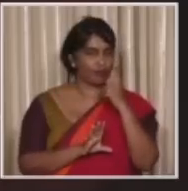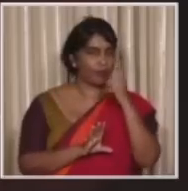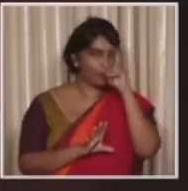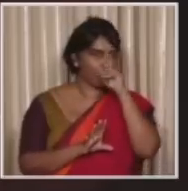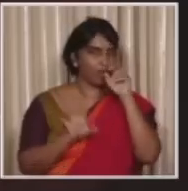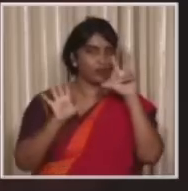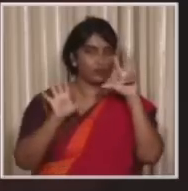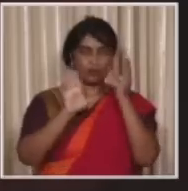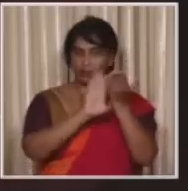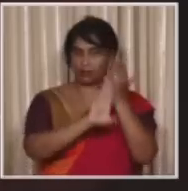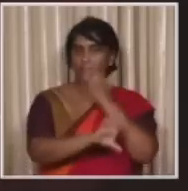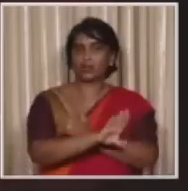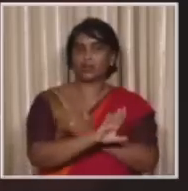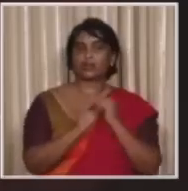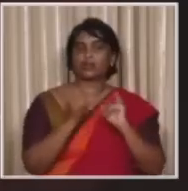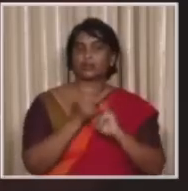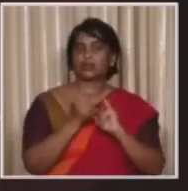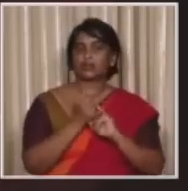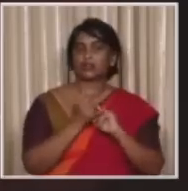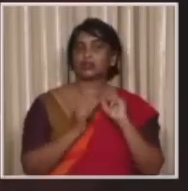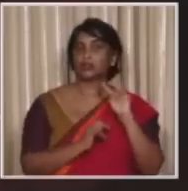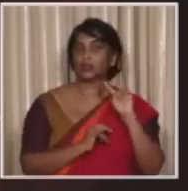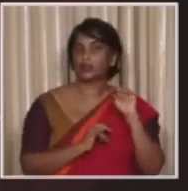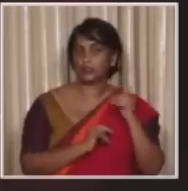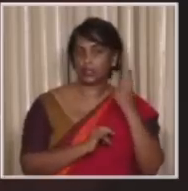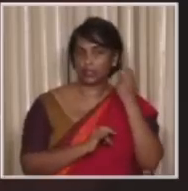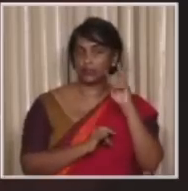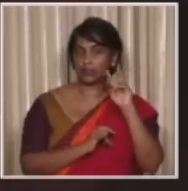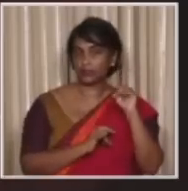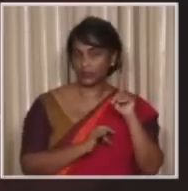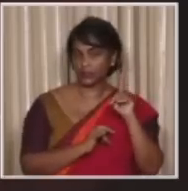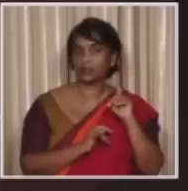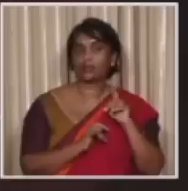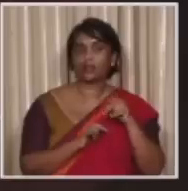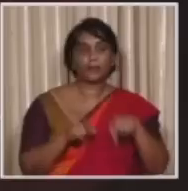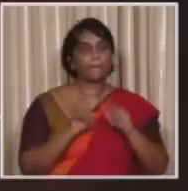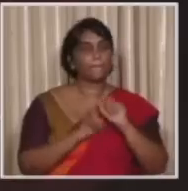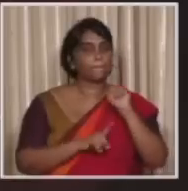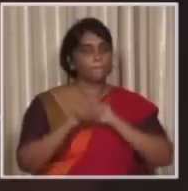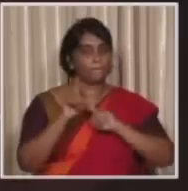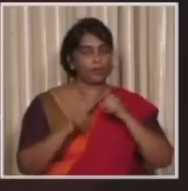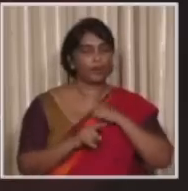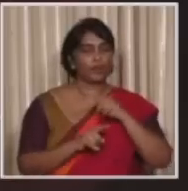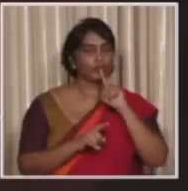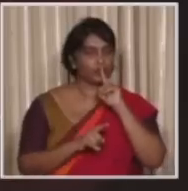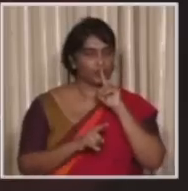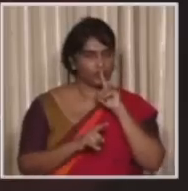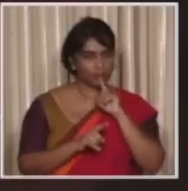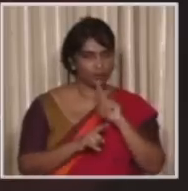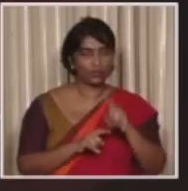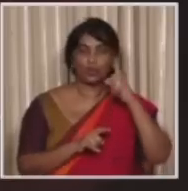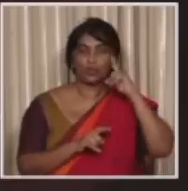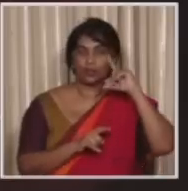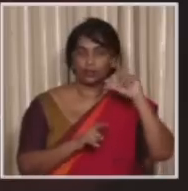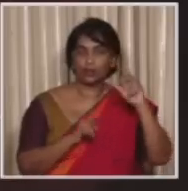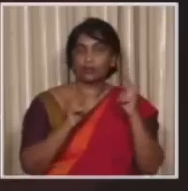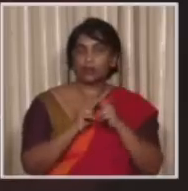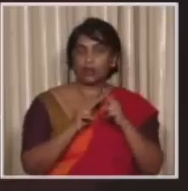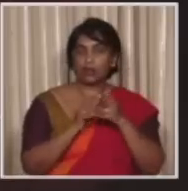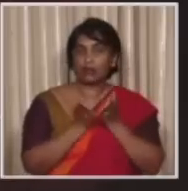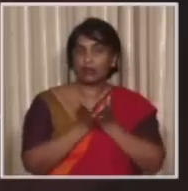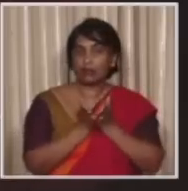masa 8 kata issara September 21 2021 man me parlimentuwata idiripat kara China asuchi